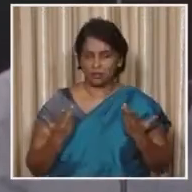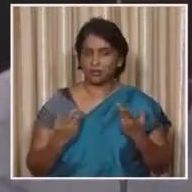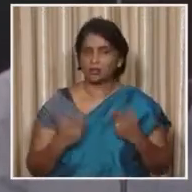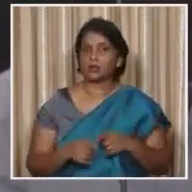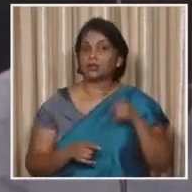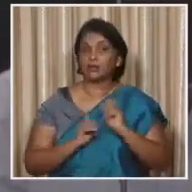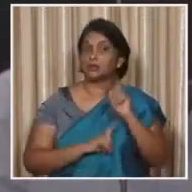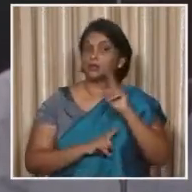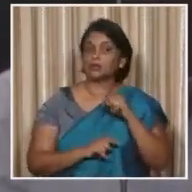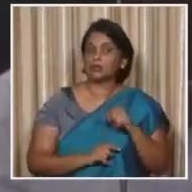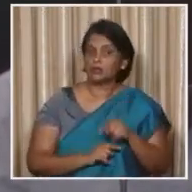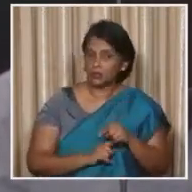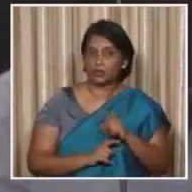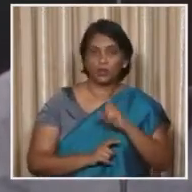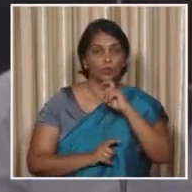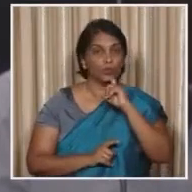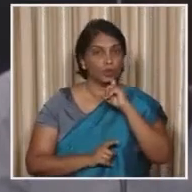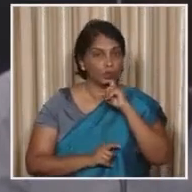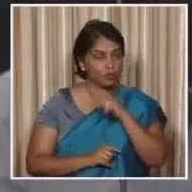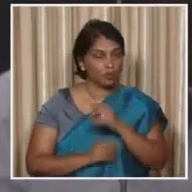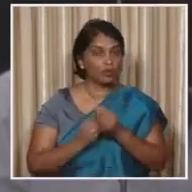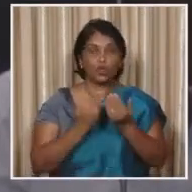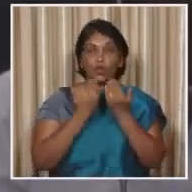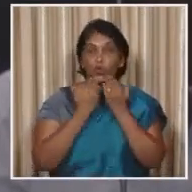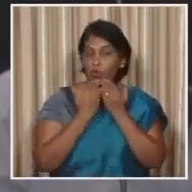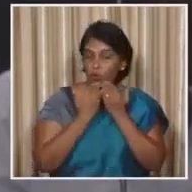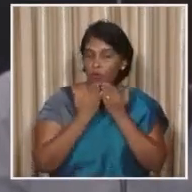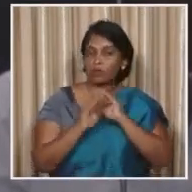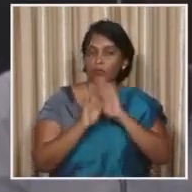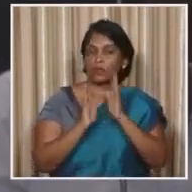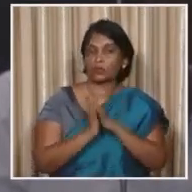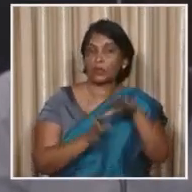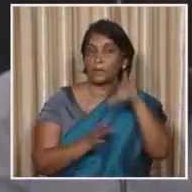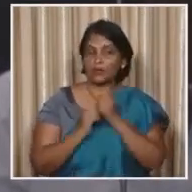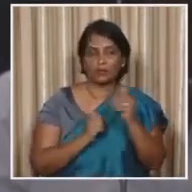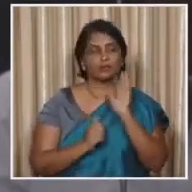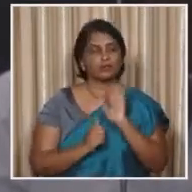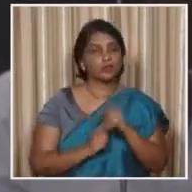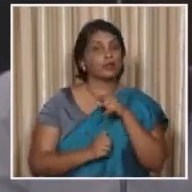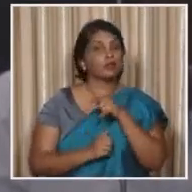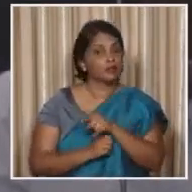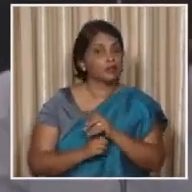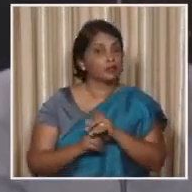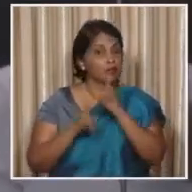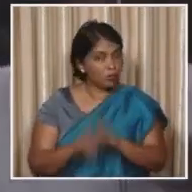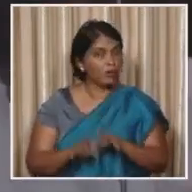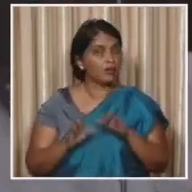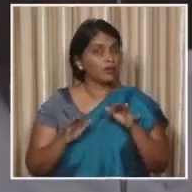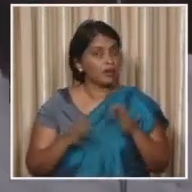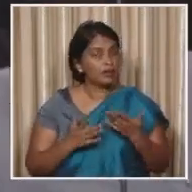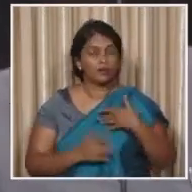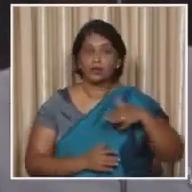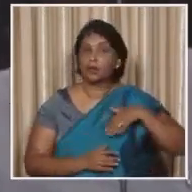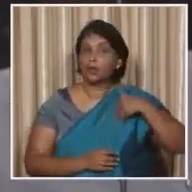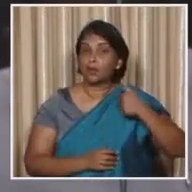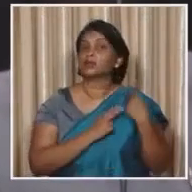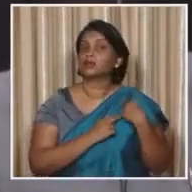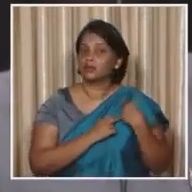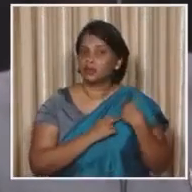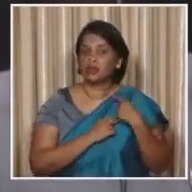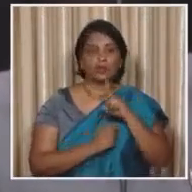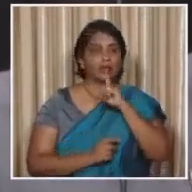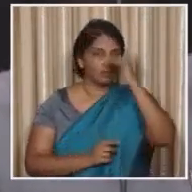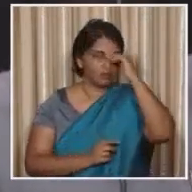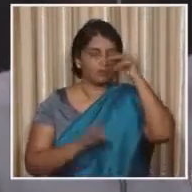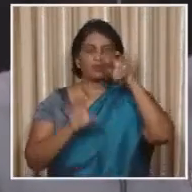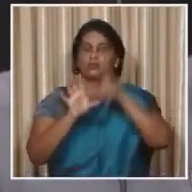නැහැ. මේ සභාව ශ්‍රේෂ්ඨාධිකරණය දෙන මඟ පෙන්වීම් පිළිපදින සභාවක් බවට පත් විය යුතුයි. ඒක එසේද නැද්ද කියන එකේ ප්‍රධාන වග උත්තරකාරයා